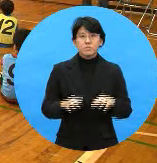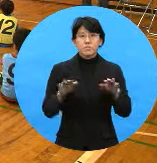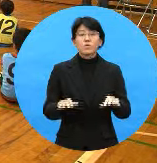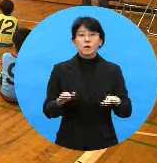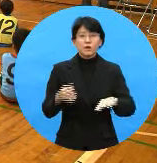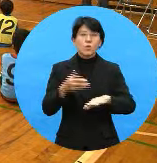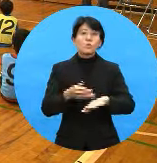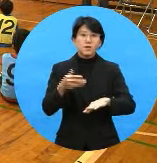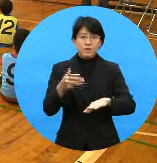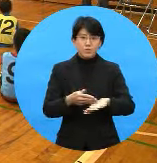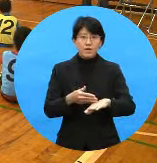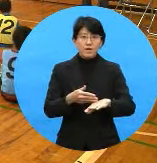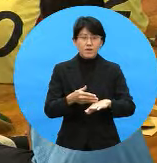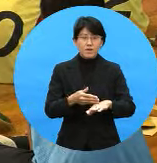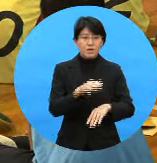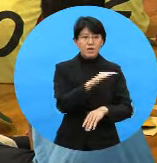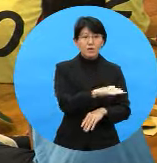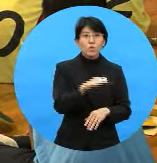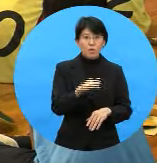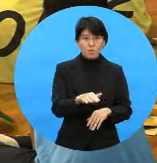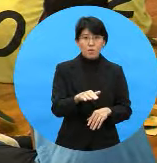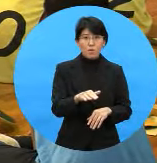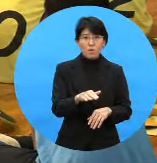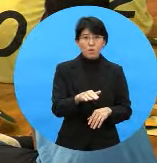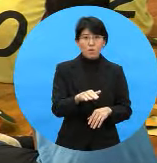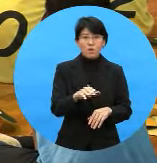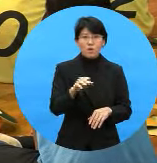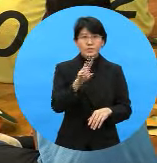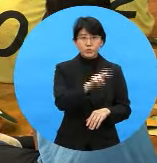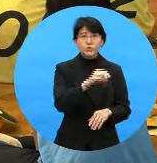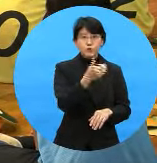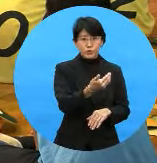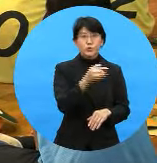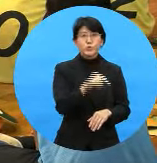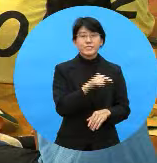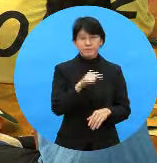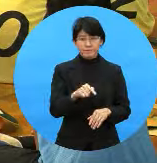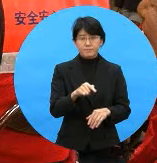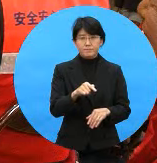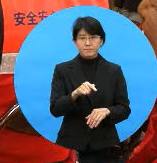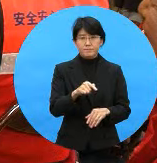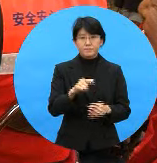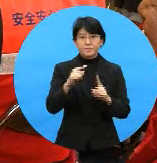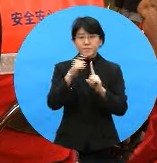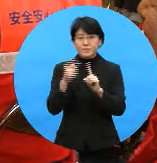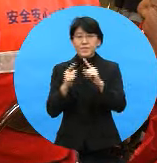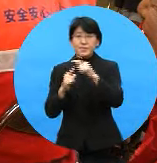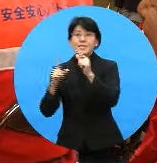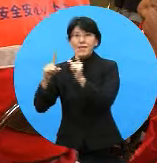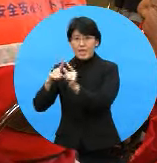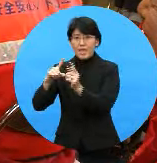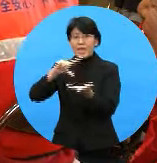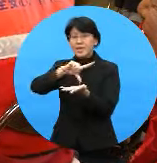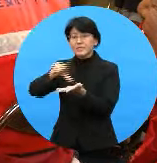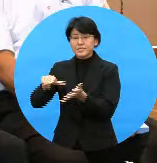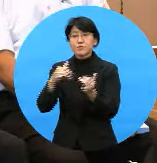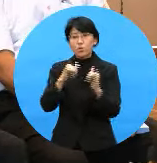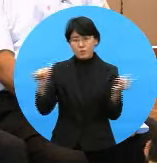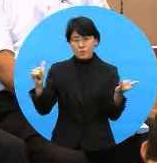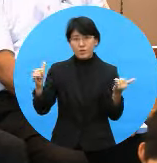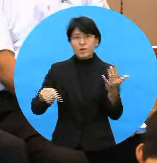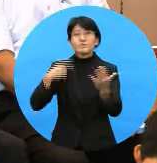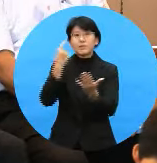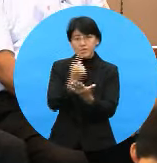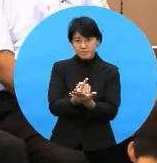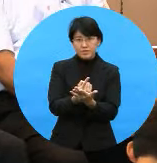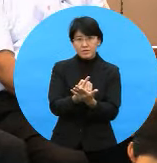今回の訓練には豊玉東小学校の児童29人と PTA 地域の町会など